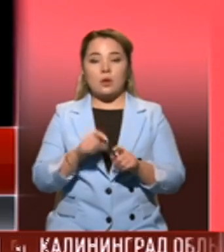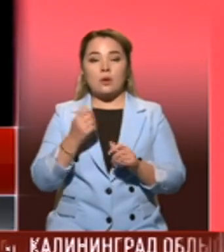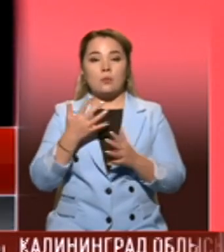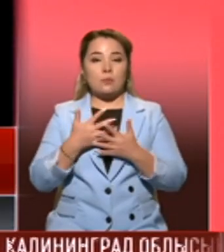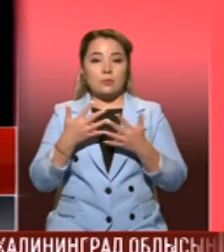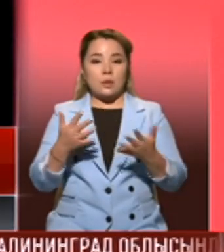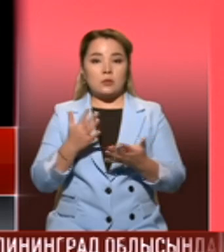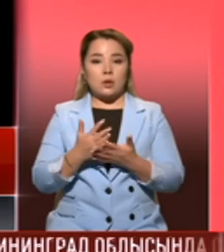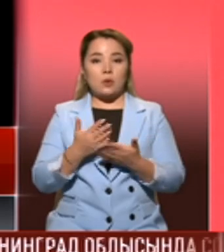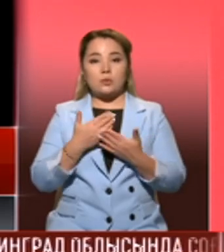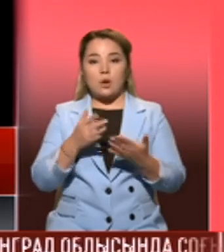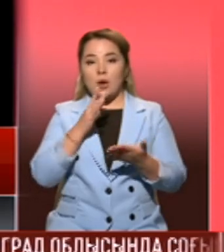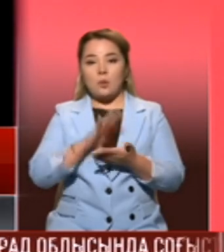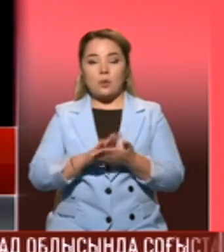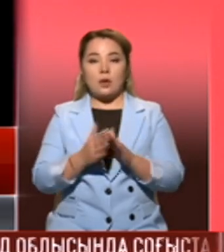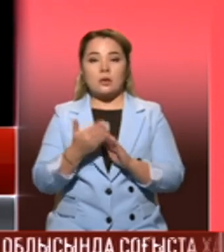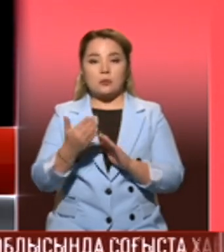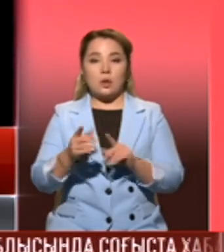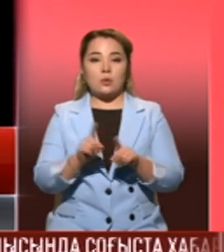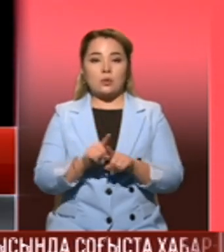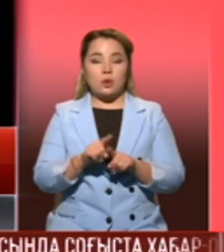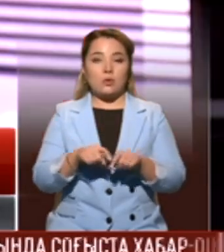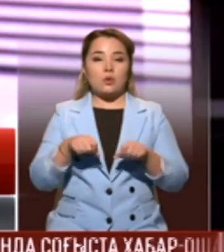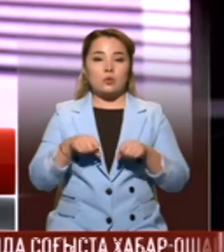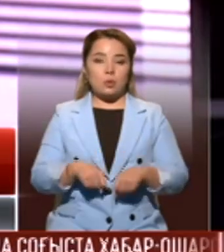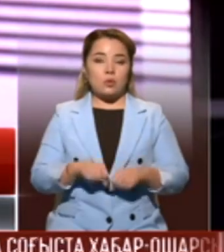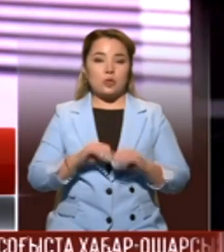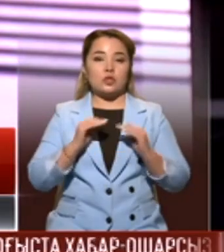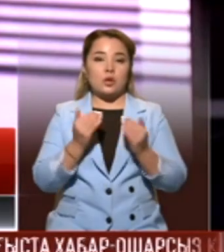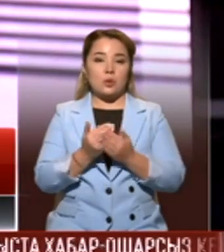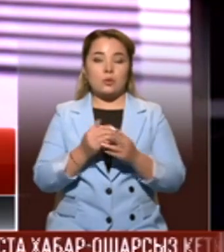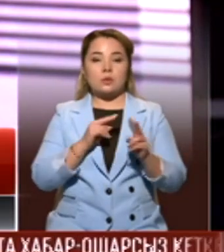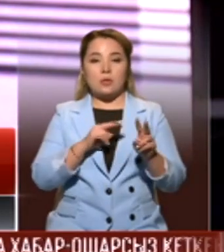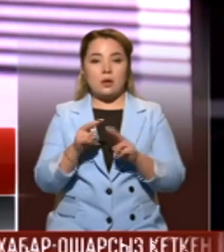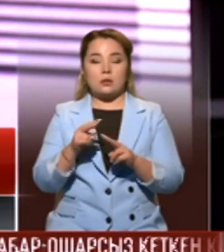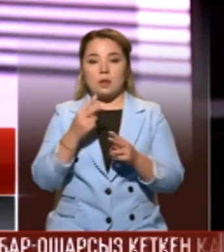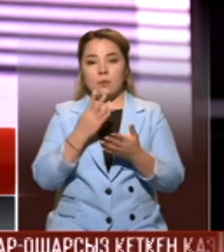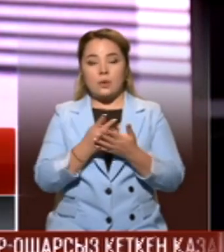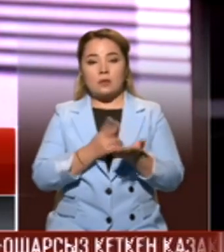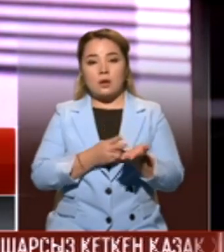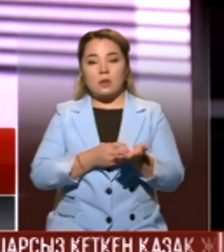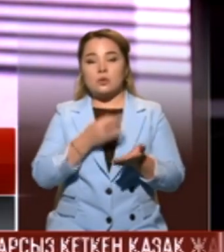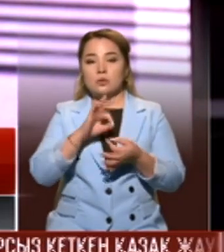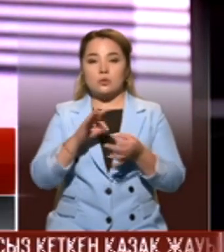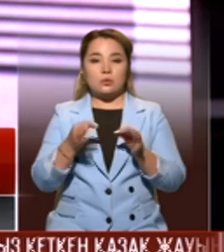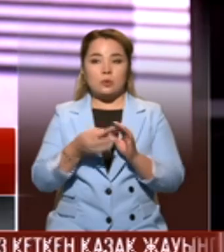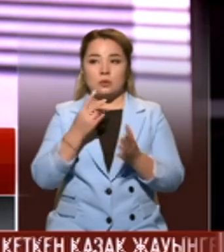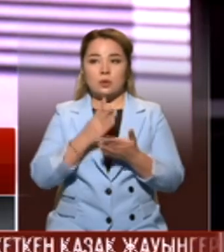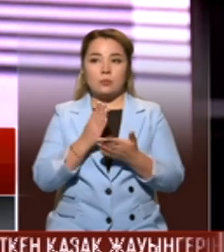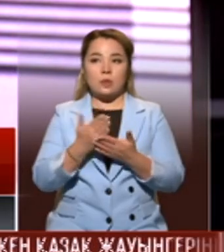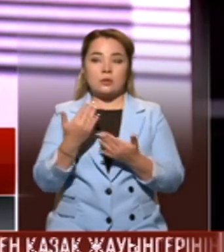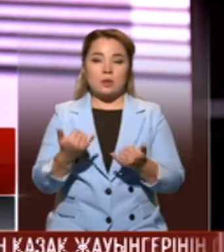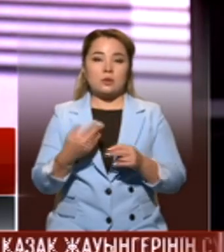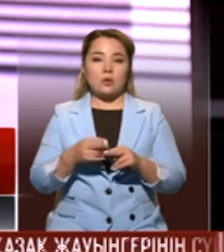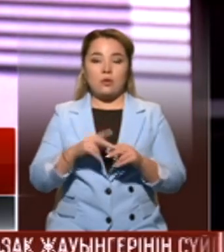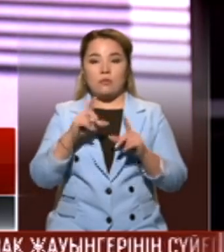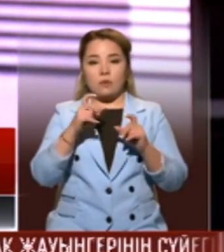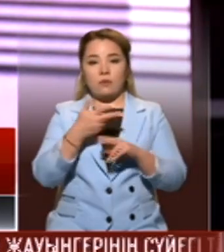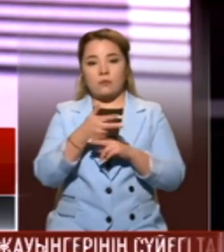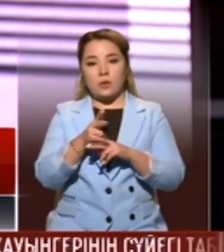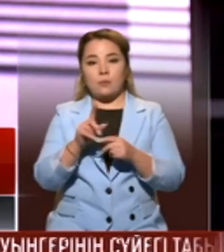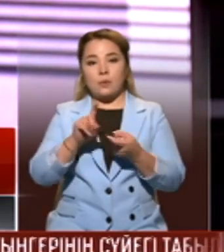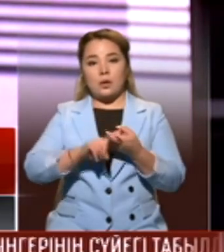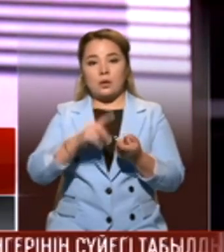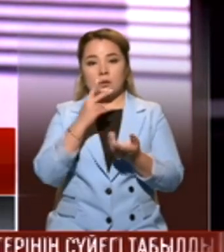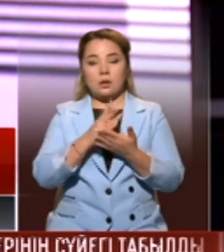көбінесе соңғы уақыттарда бір ол құқықты шектеу мәселесін дәлелдеу қиын болып бара жатады. Неге? Себебі өздеріңіздер мына фото видео түсіруге